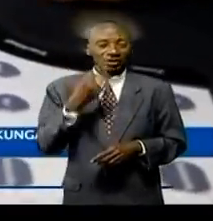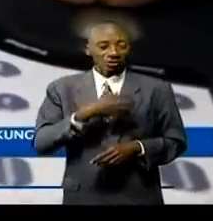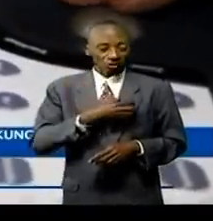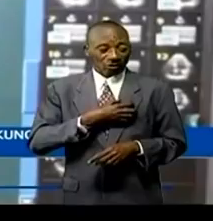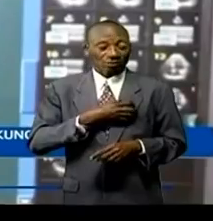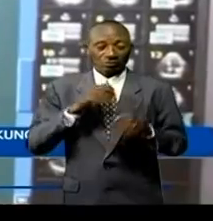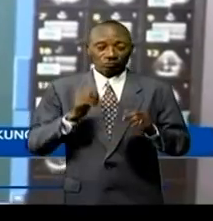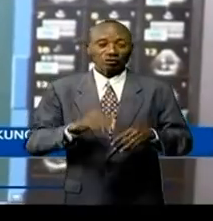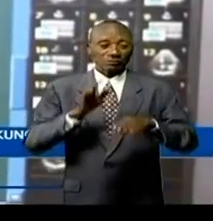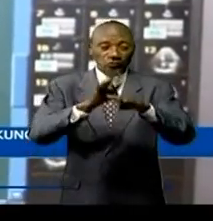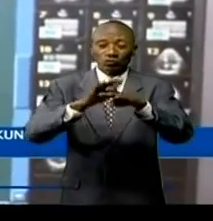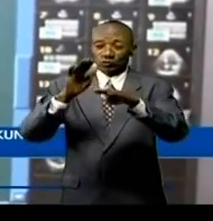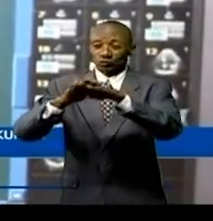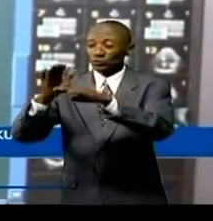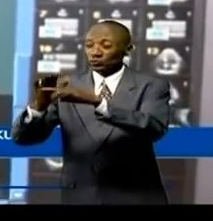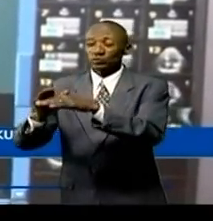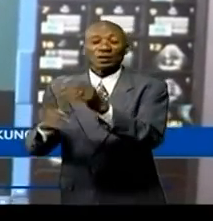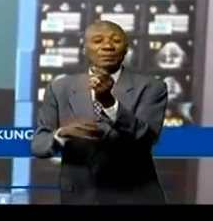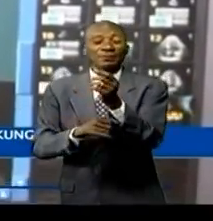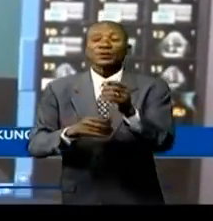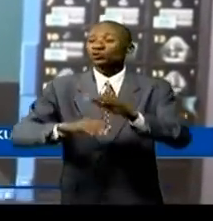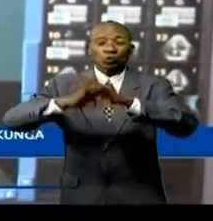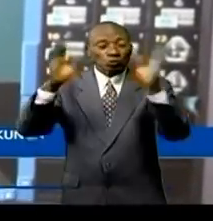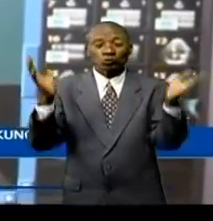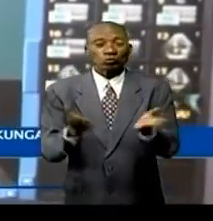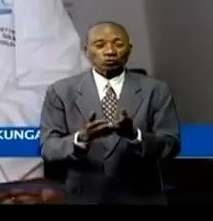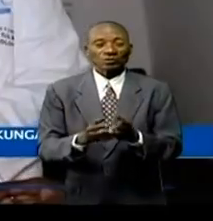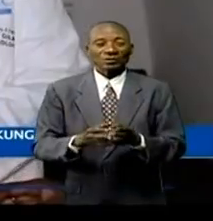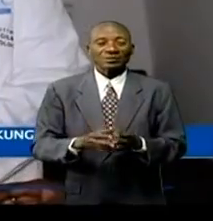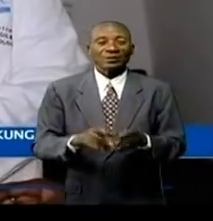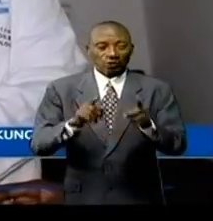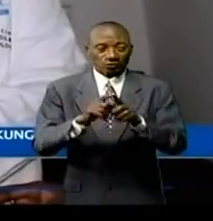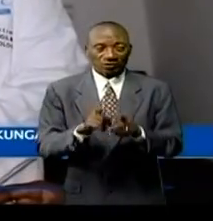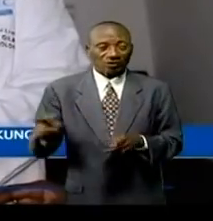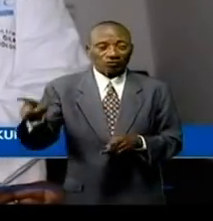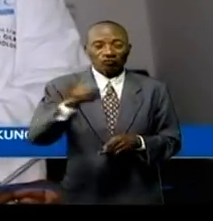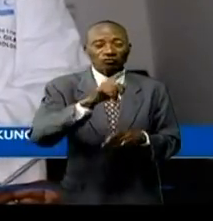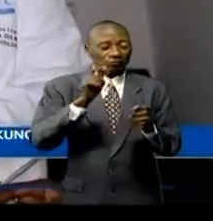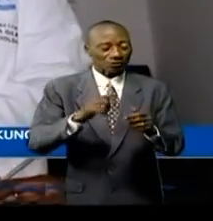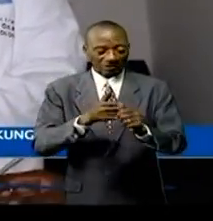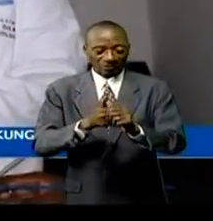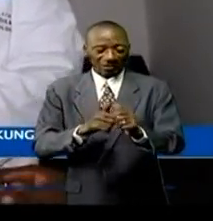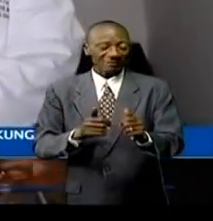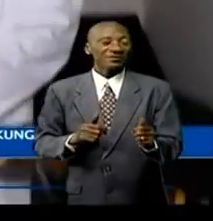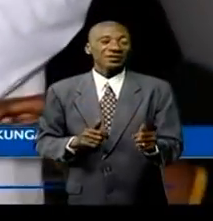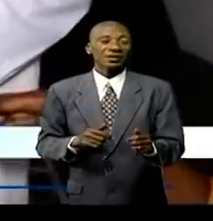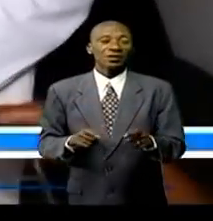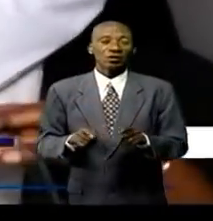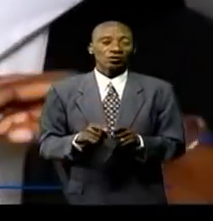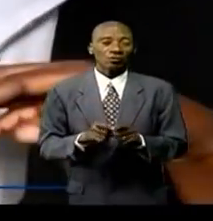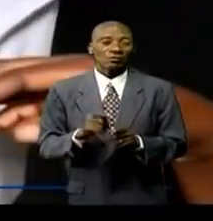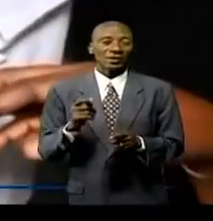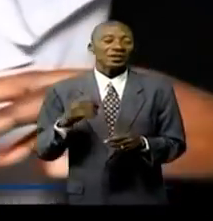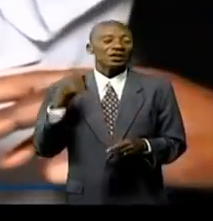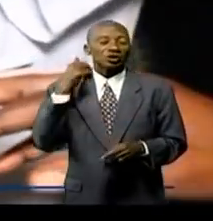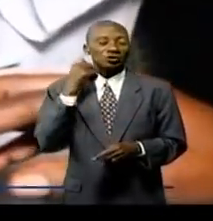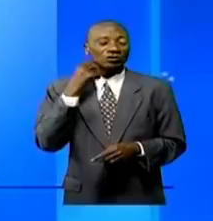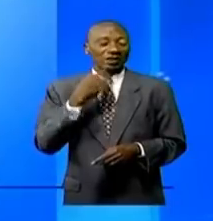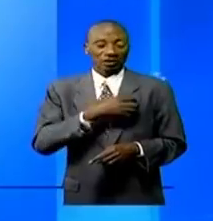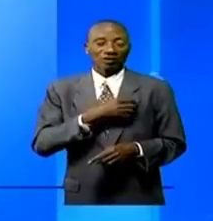n'importe quel âge, mais elles peuvent être évitées en menant une vie saine, a souligné le cardiologue Gilbert